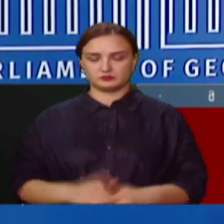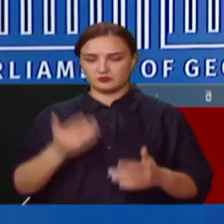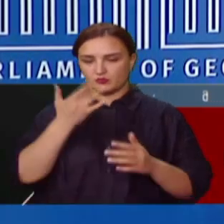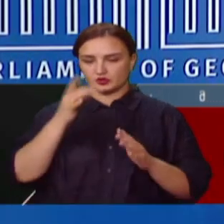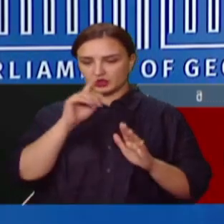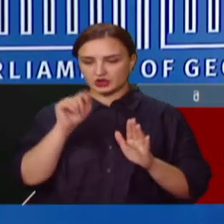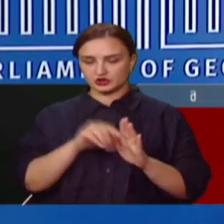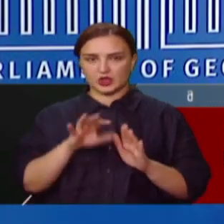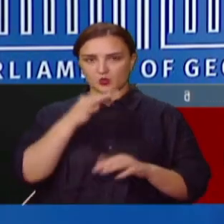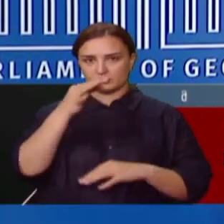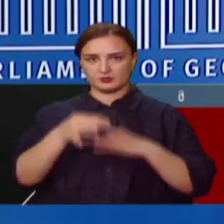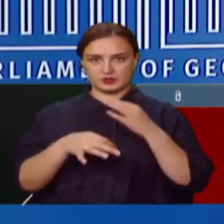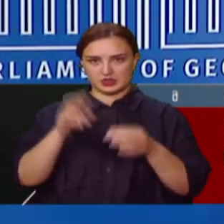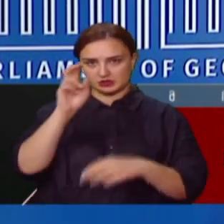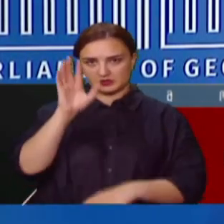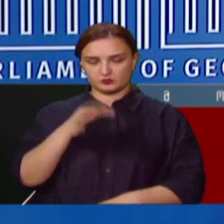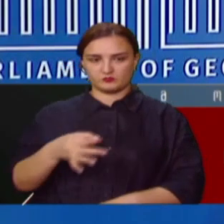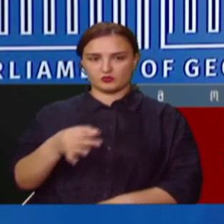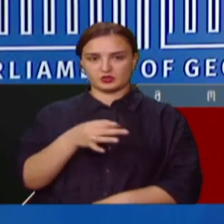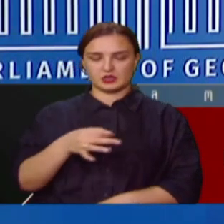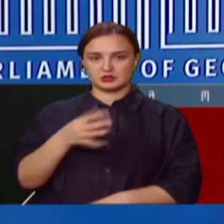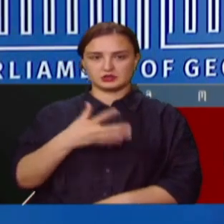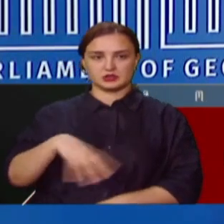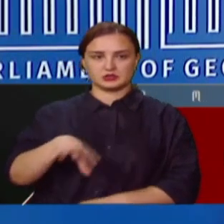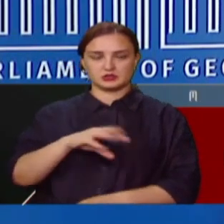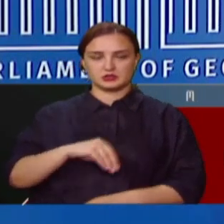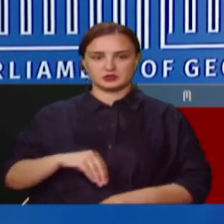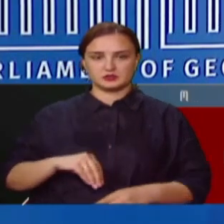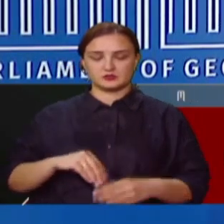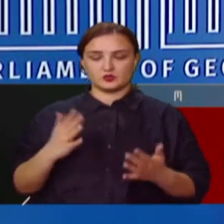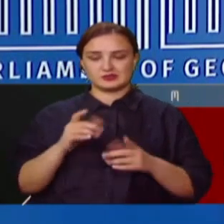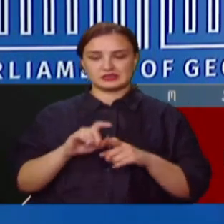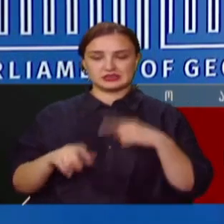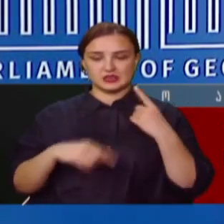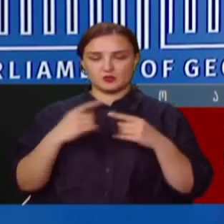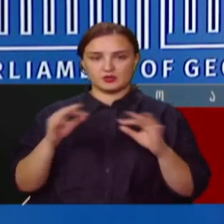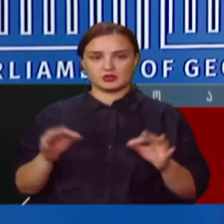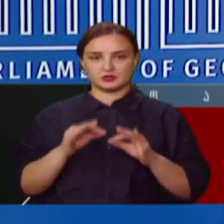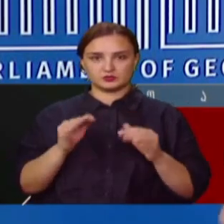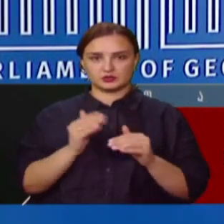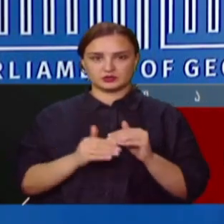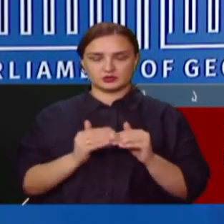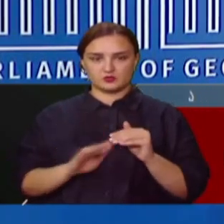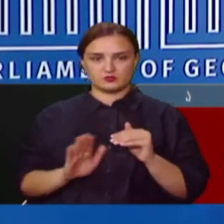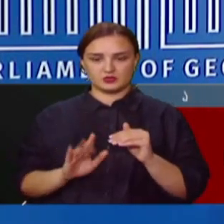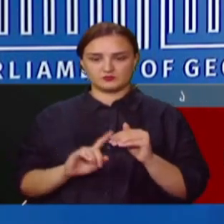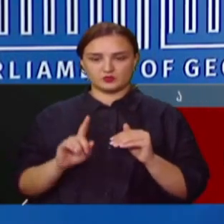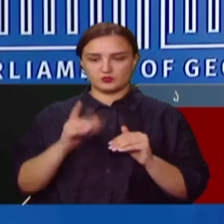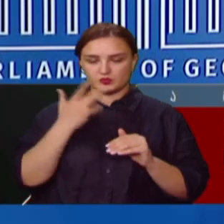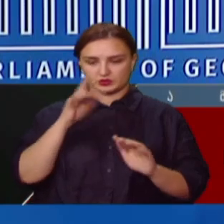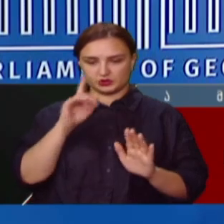ეუნებიან არასამთავრობო ორგანიზაციებს და არასამთავრობო ორგანიზაციებს, რომელზეც საუბარი, არასდროს არ დაუმალავთ, რომ ერევიან